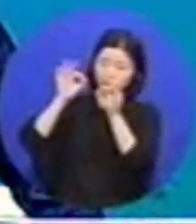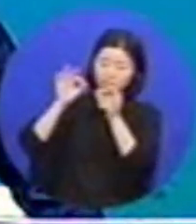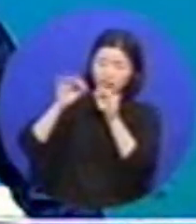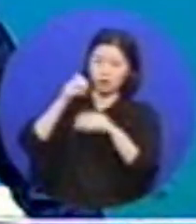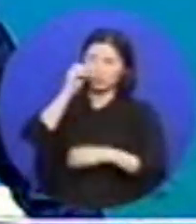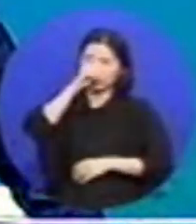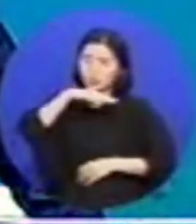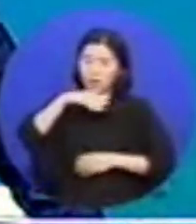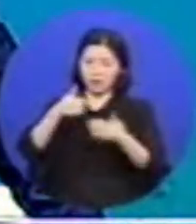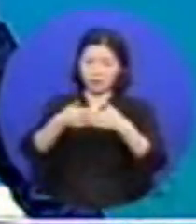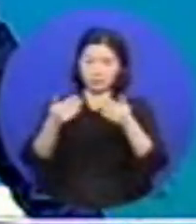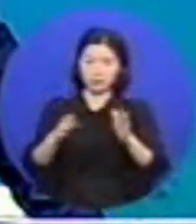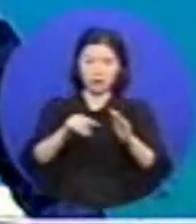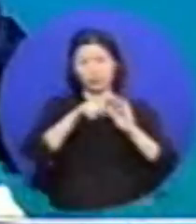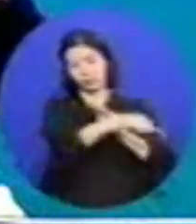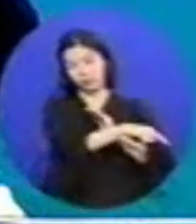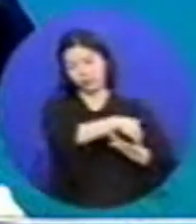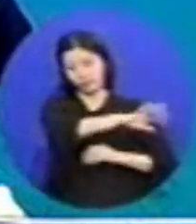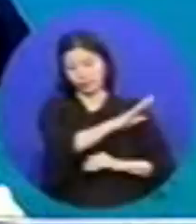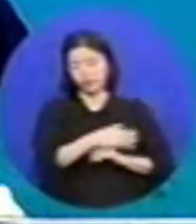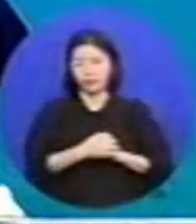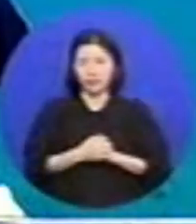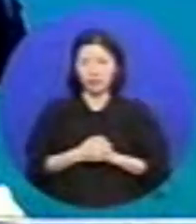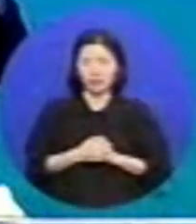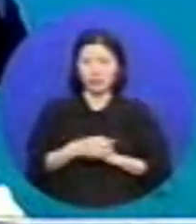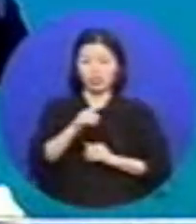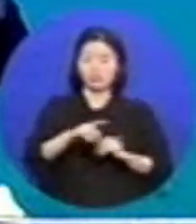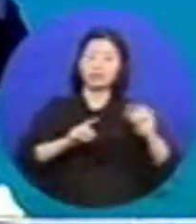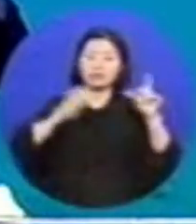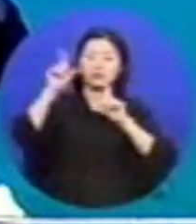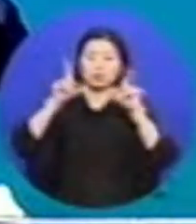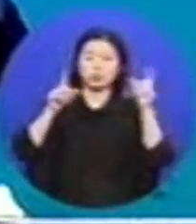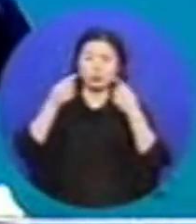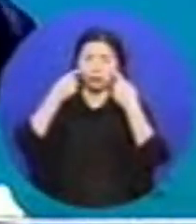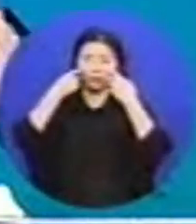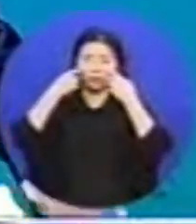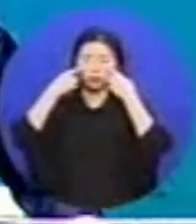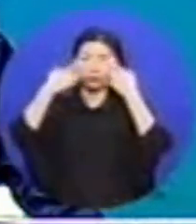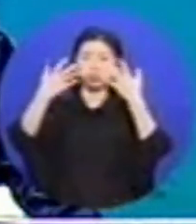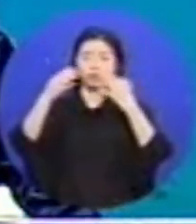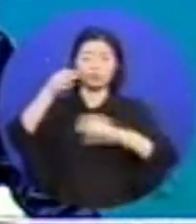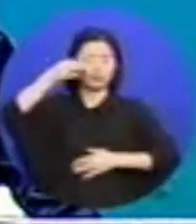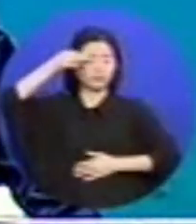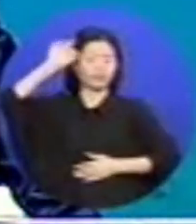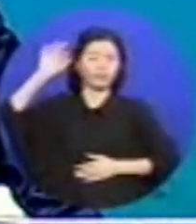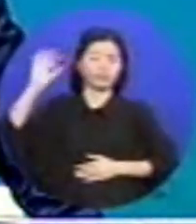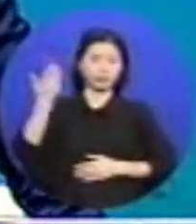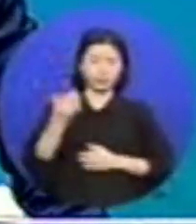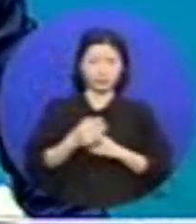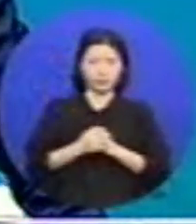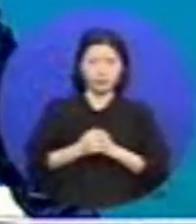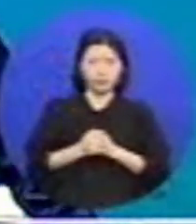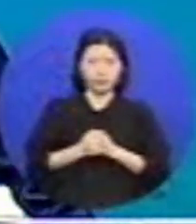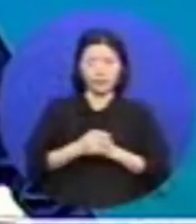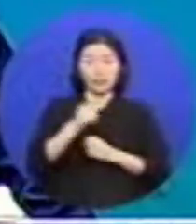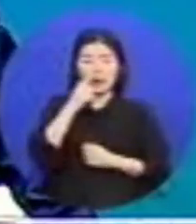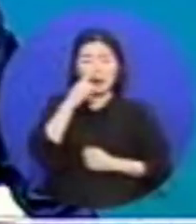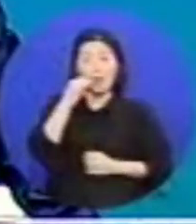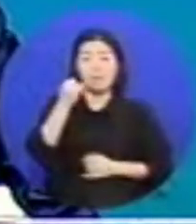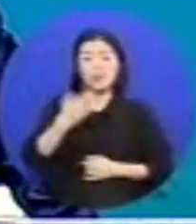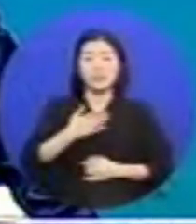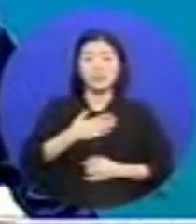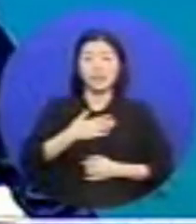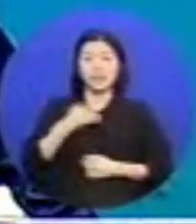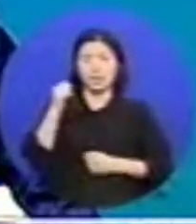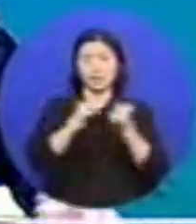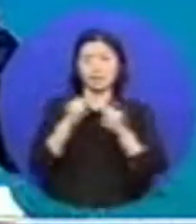버리더래요. 그 장면이 너무나 선명하게 떠오르는 거예요. 엄마는 나에게